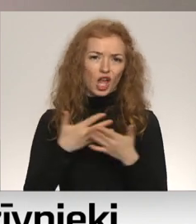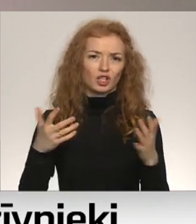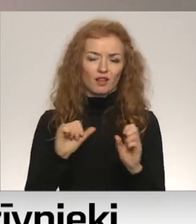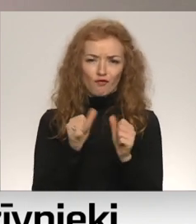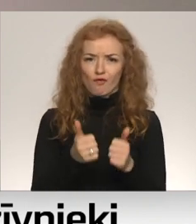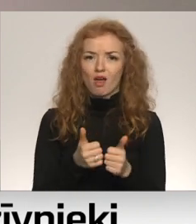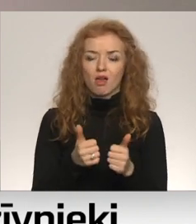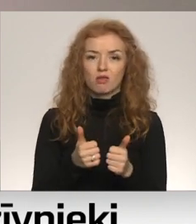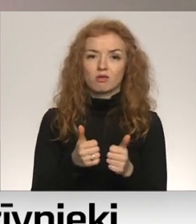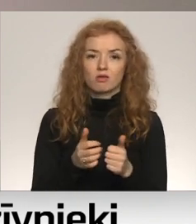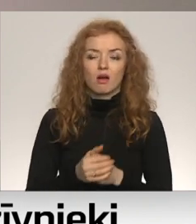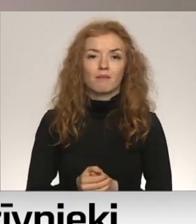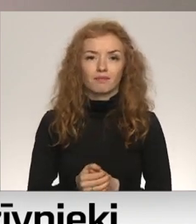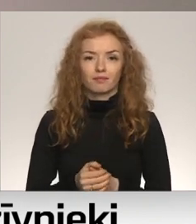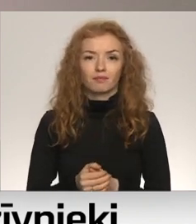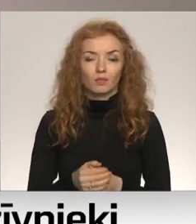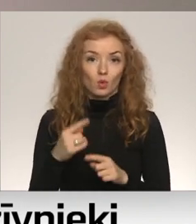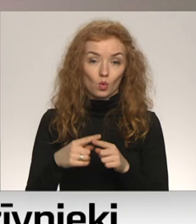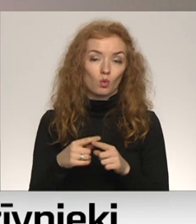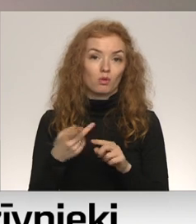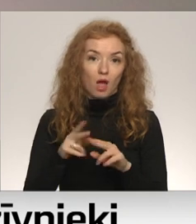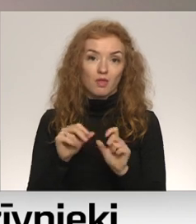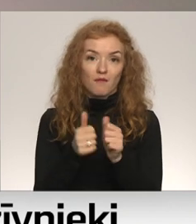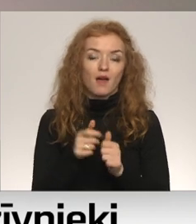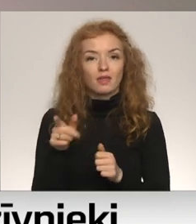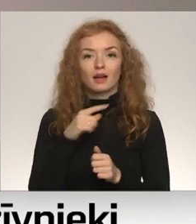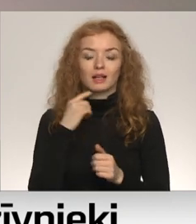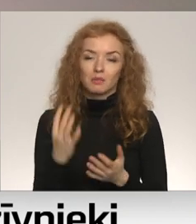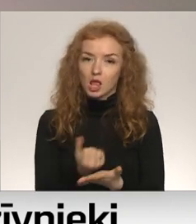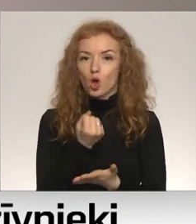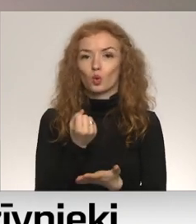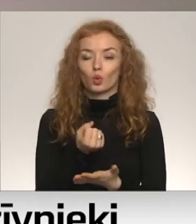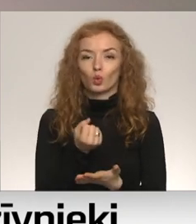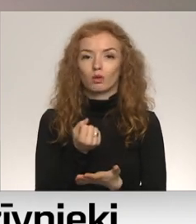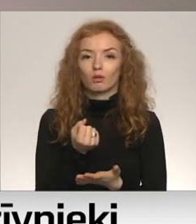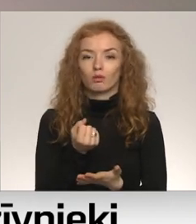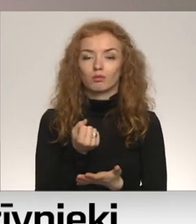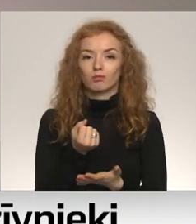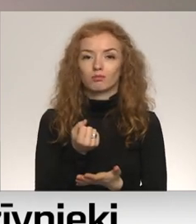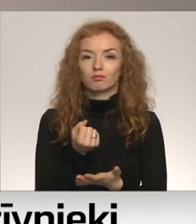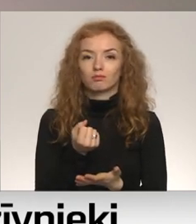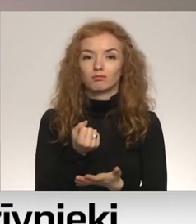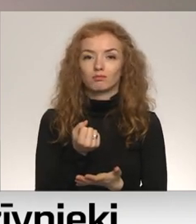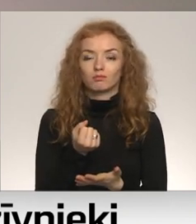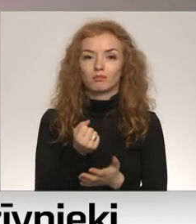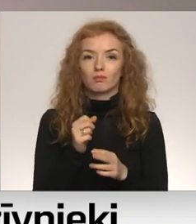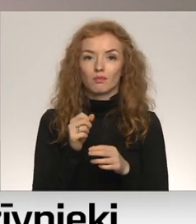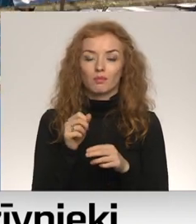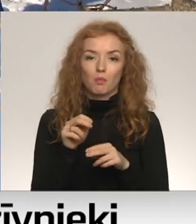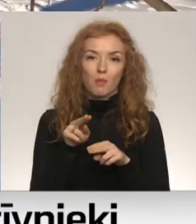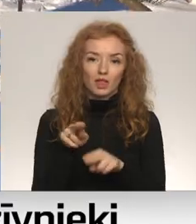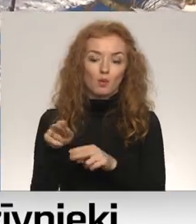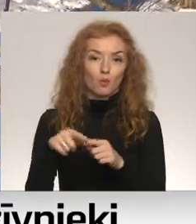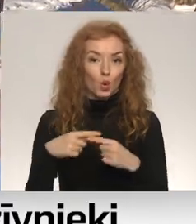veidos, un tā ir sociālā grupa, kas tādā veidā grib iegūt sev nu, kādu šo te medību